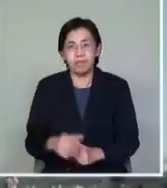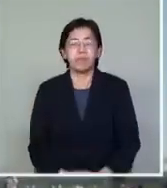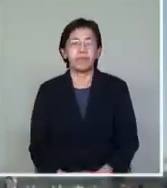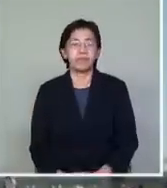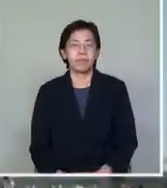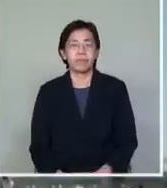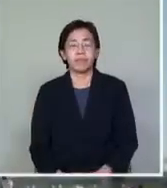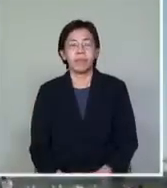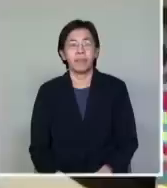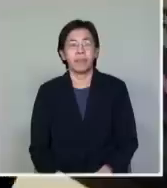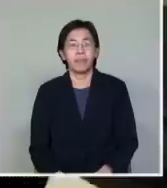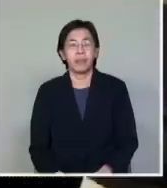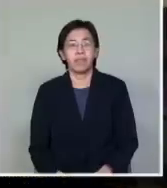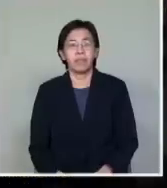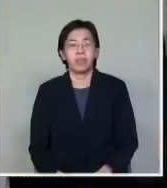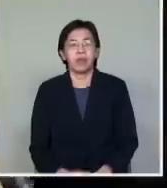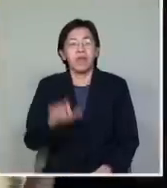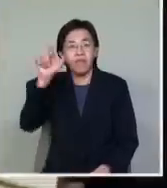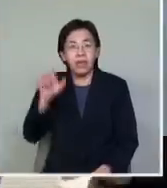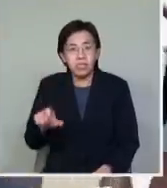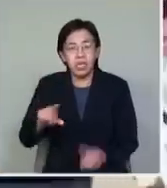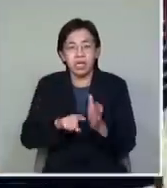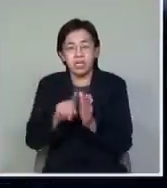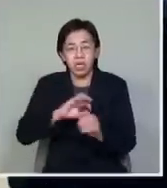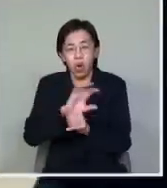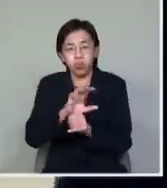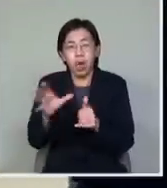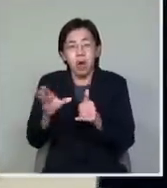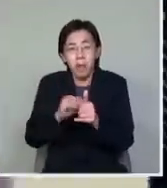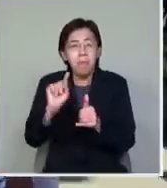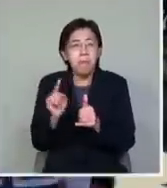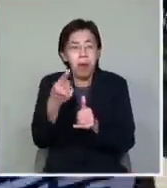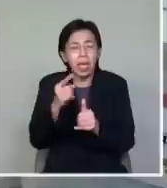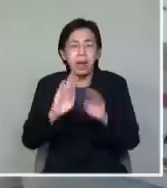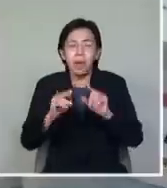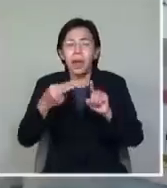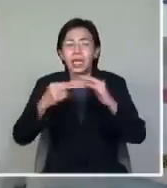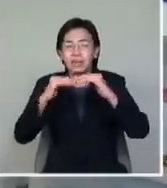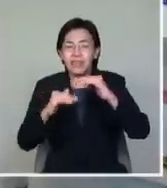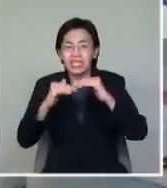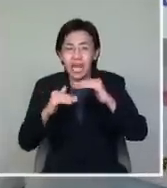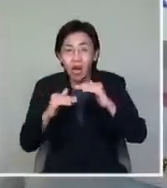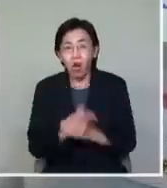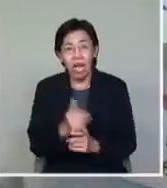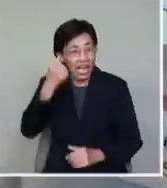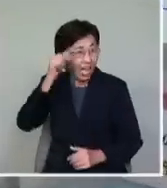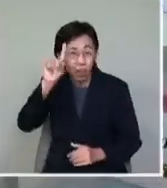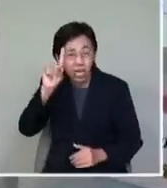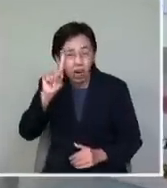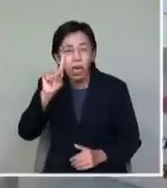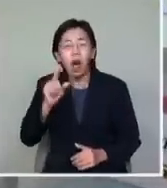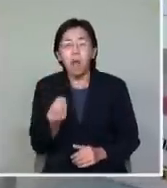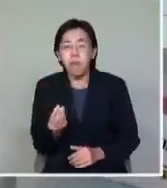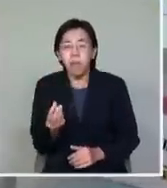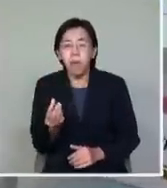ค่ะโดยฝรั่งเศสพบผู้ติดเชื้อไวรัสโควิด-19 รายใหม่เกือบ 10,000 คนในรอบ24ชั่วโมงค่ะซึ่ง